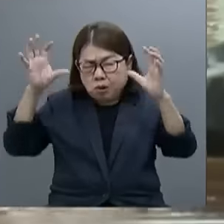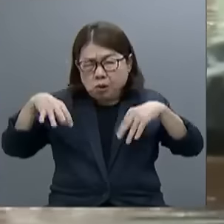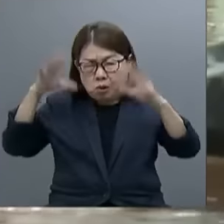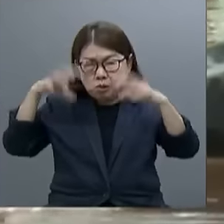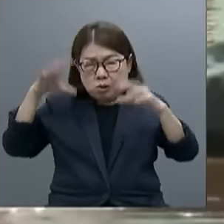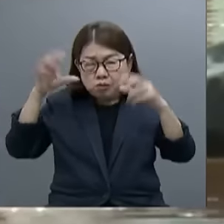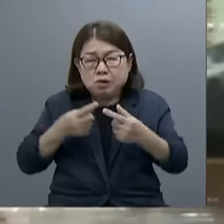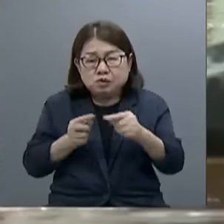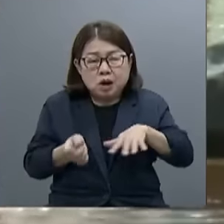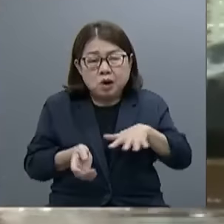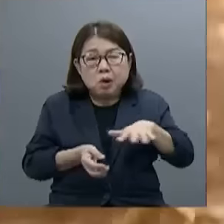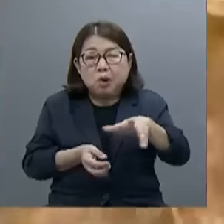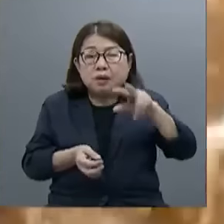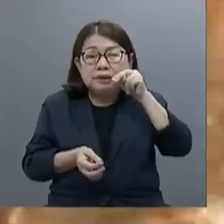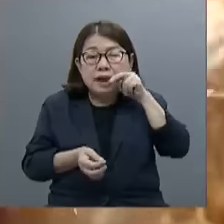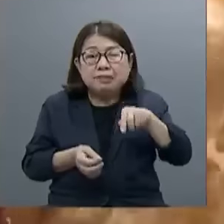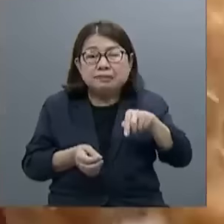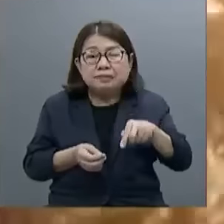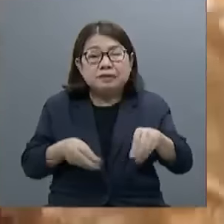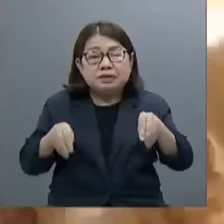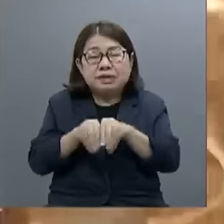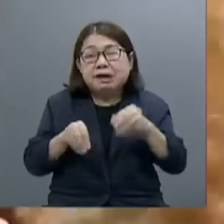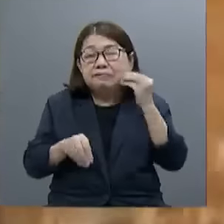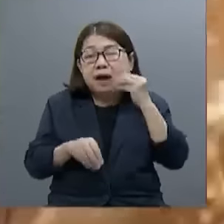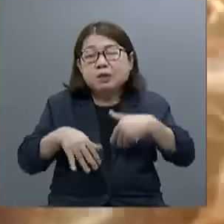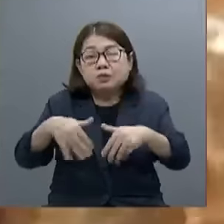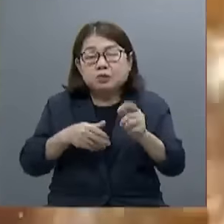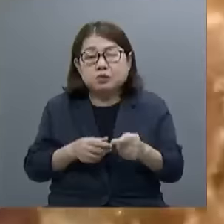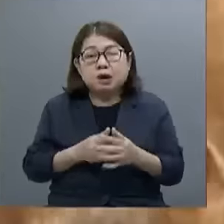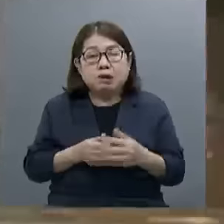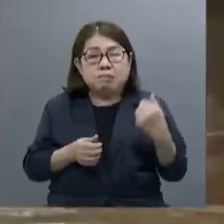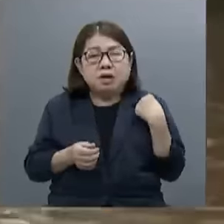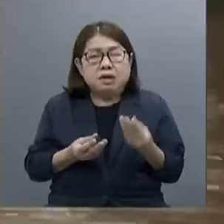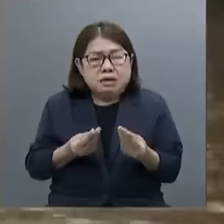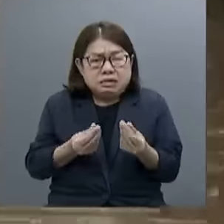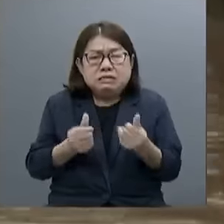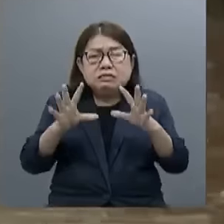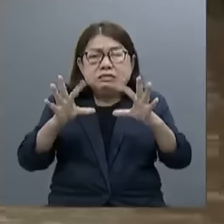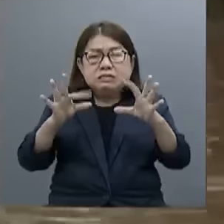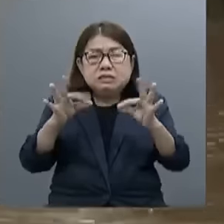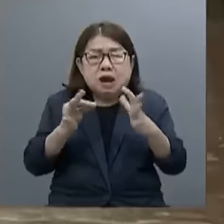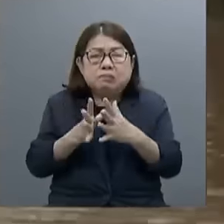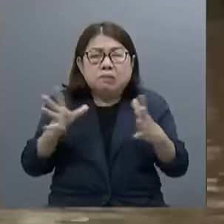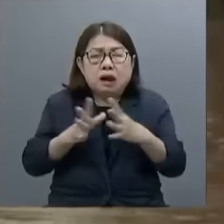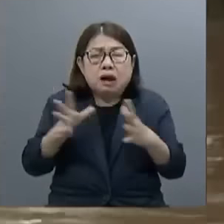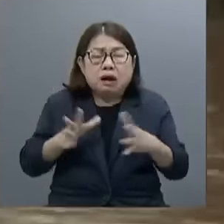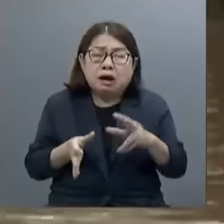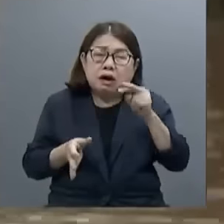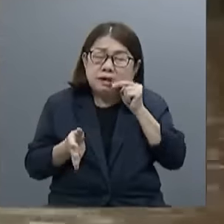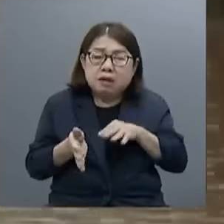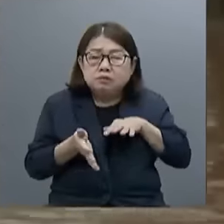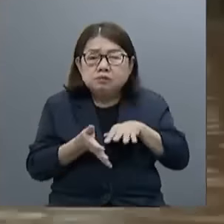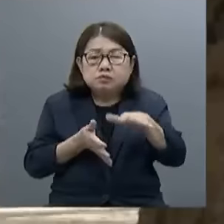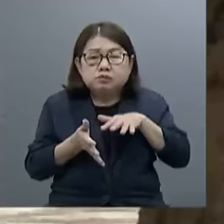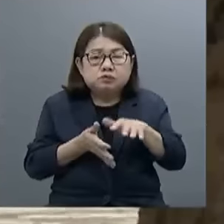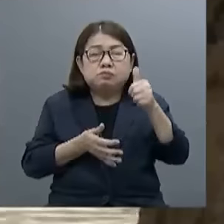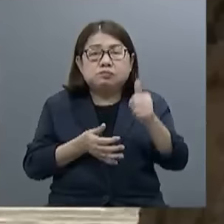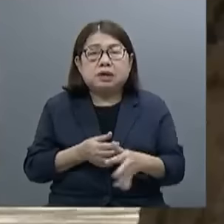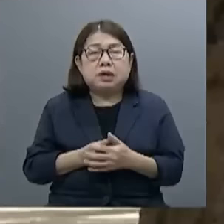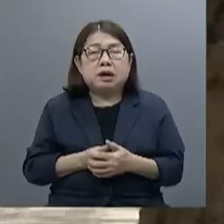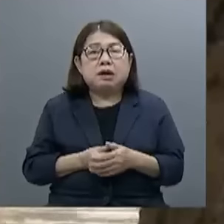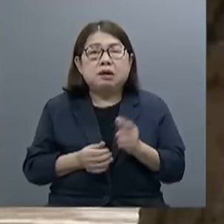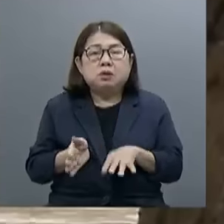ไอ้คลองระบายน้ำในพื้นที่ชุมชนอย่างคลองลำเหมืองนั้นยังคงเต็มไปด้วยดินโคลนน้ำไม่สามารถไหลตามปกติได้ก็